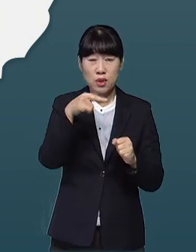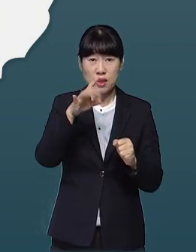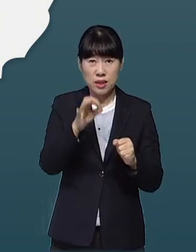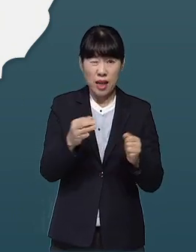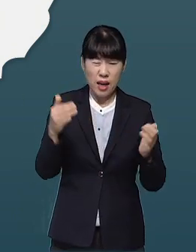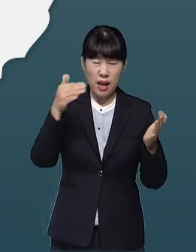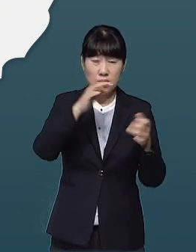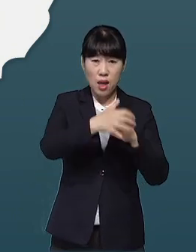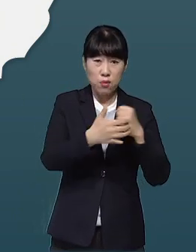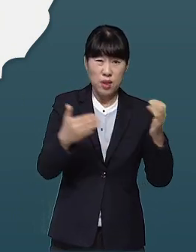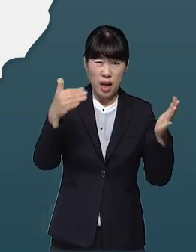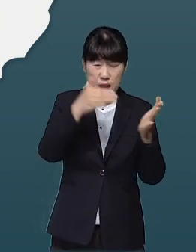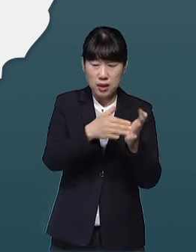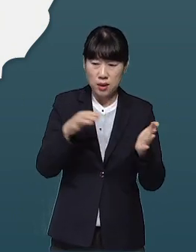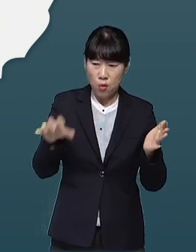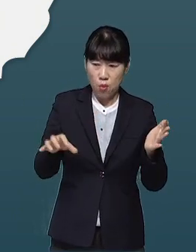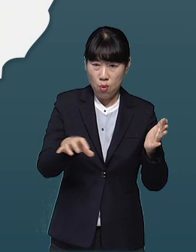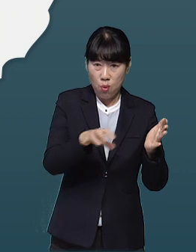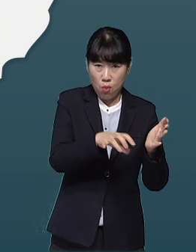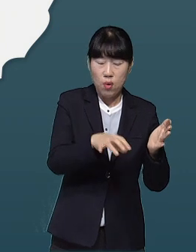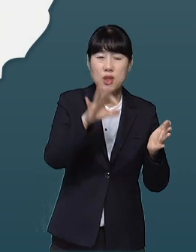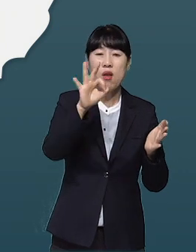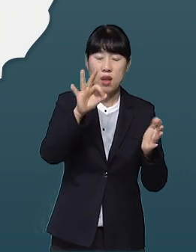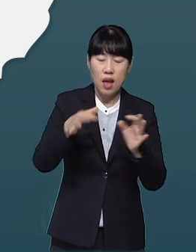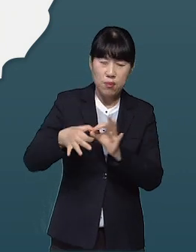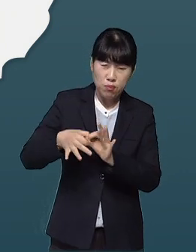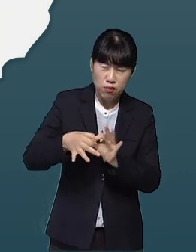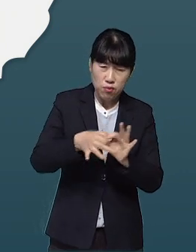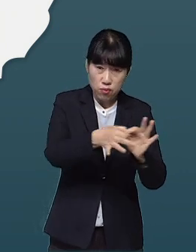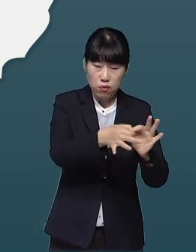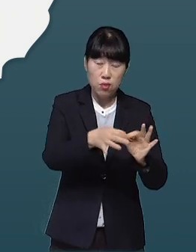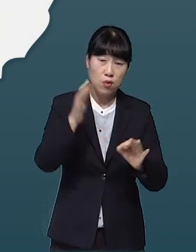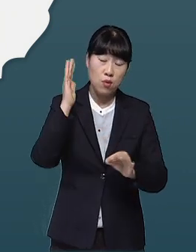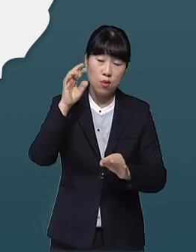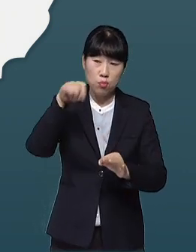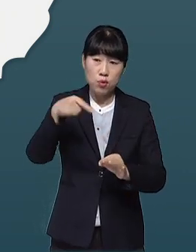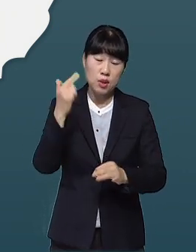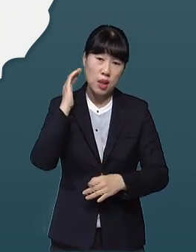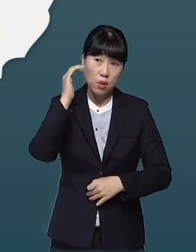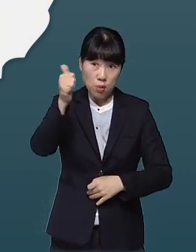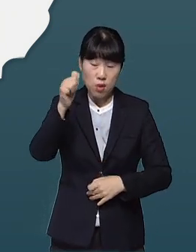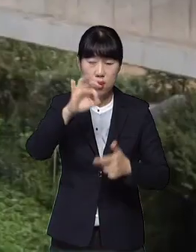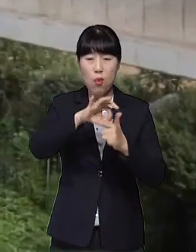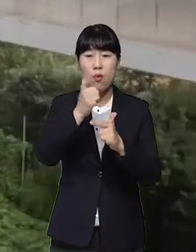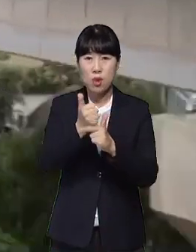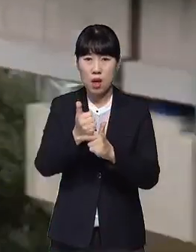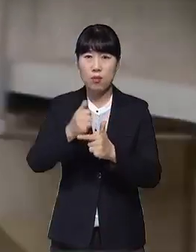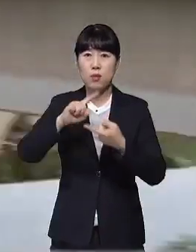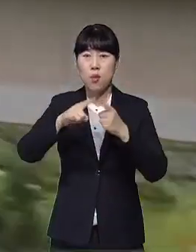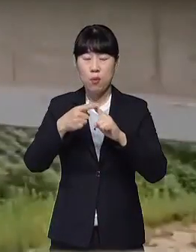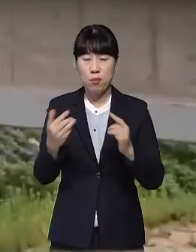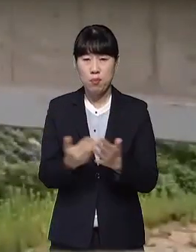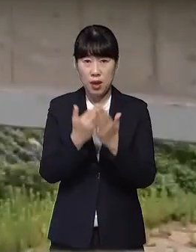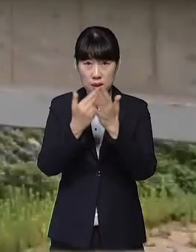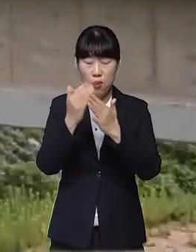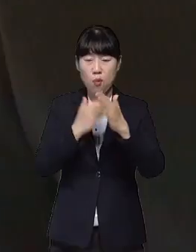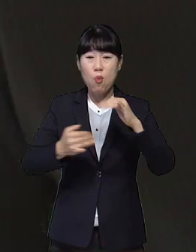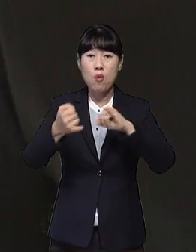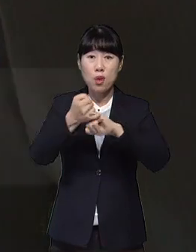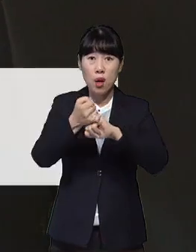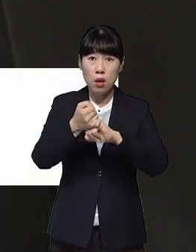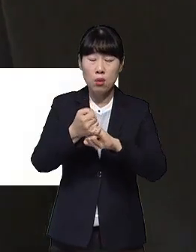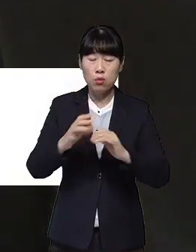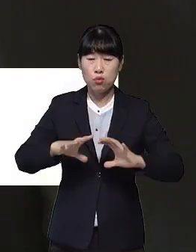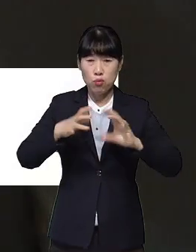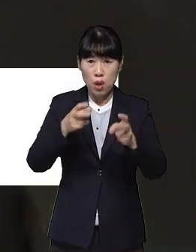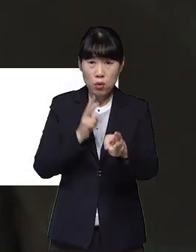대구역까지 영호남 10개 지자체를 연결하는 문재인 대통령의 대표적인 영호남 상생 공약입니다. 하지만